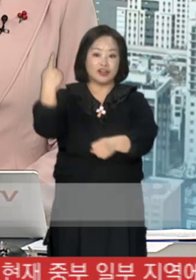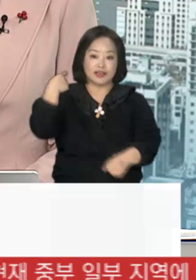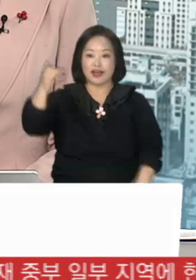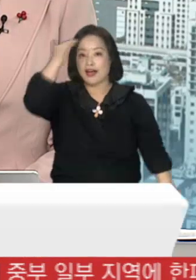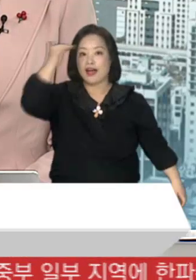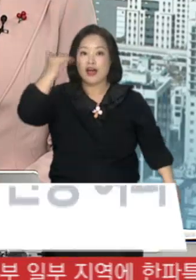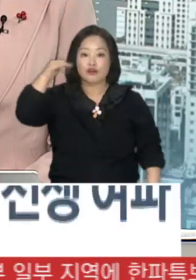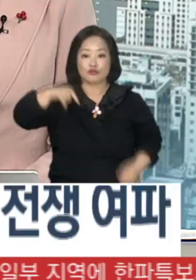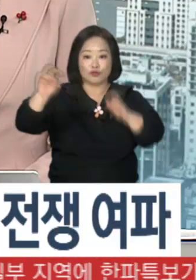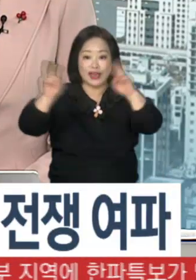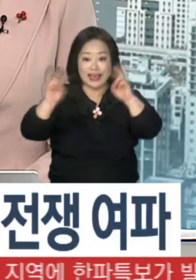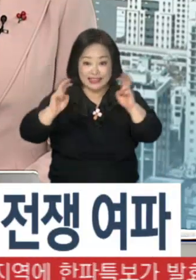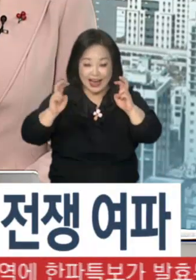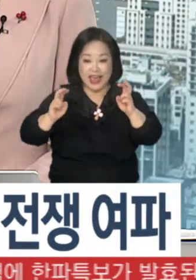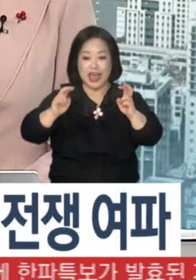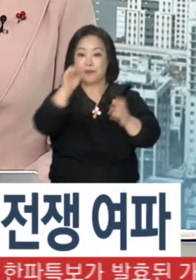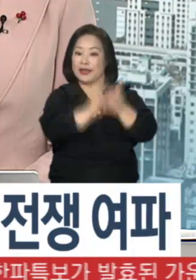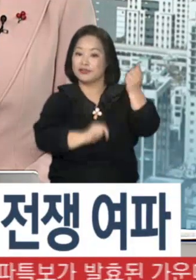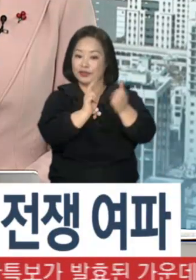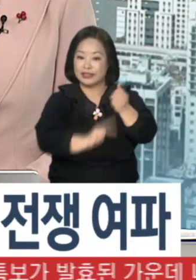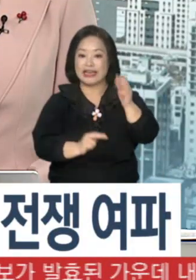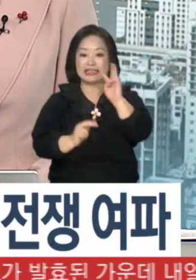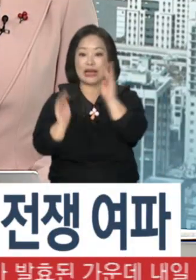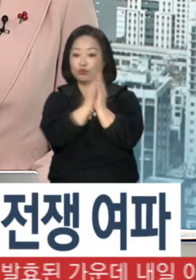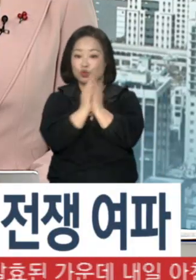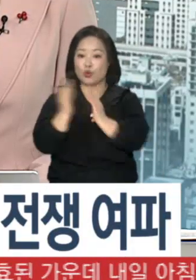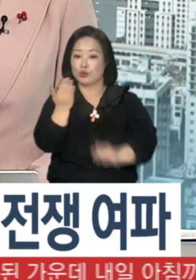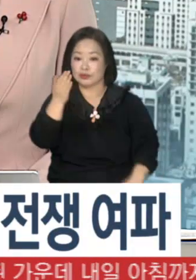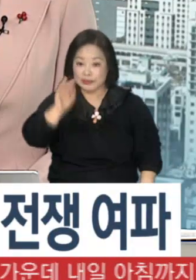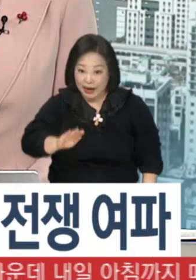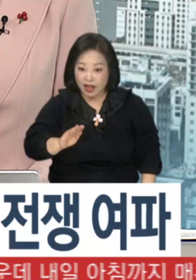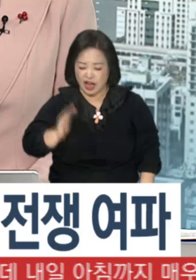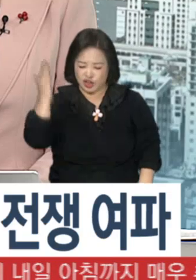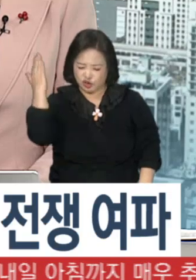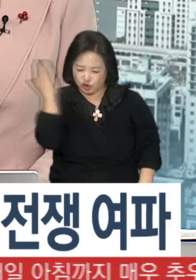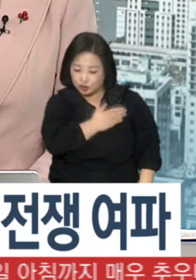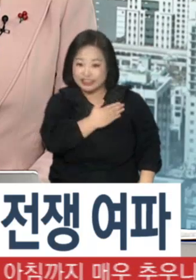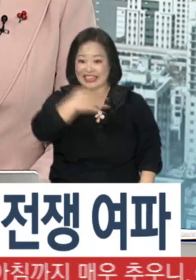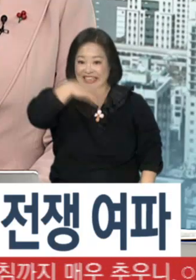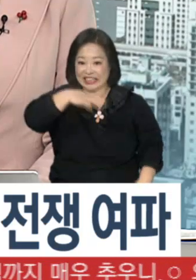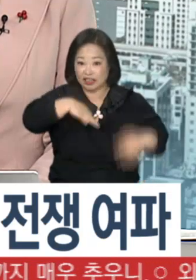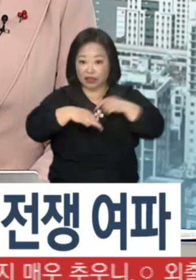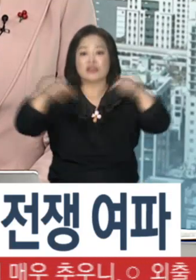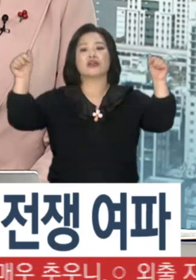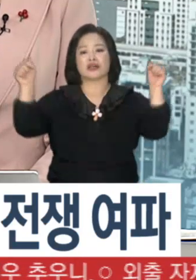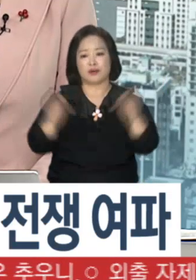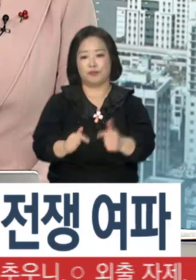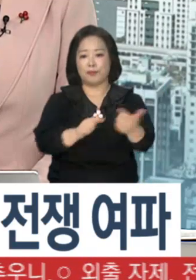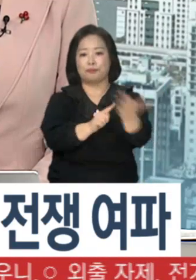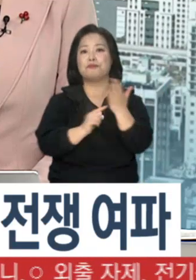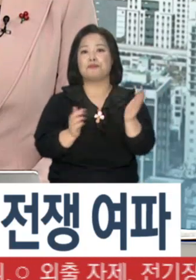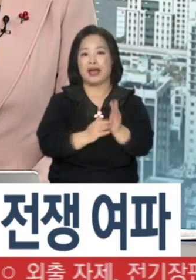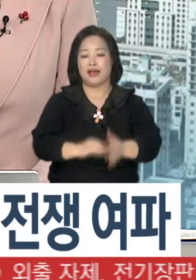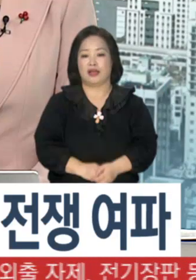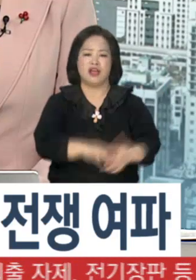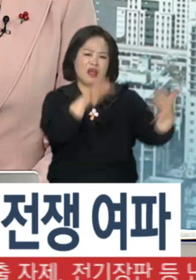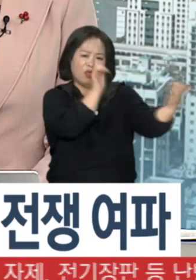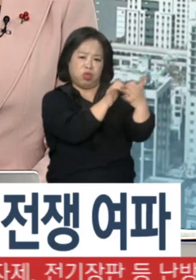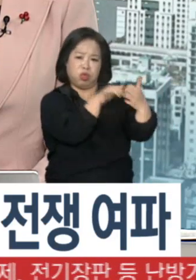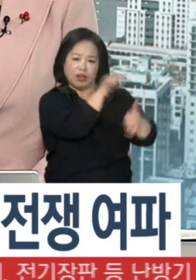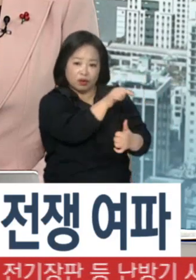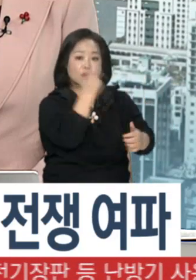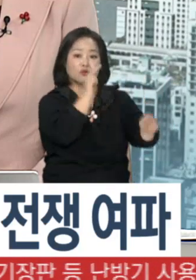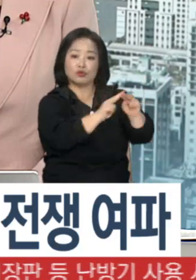네 지난해 국내 기업의 총매출이 3천 조원을 넘었지만 순이익은 10% 넘게 감소한 것으로 나타났습니다 전쟁으로